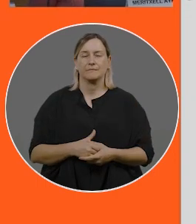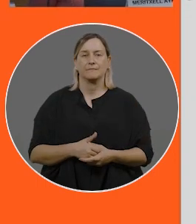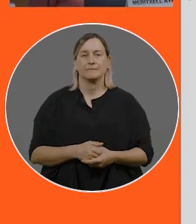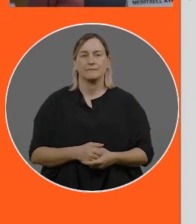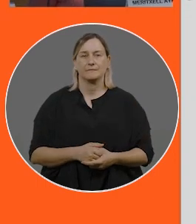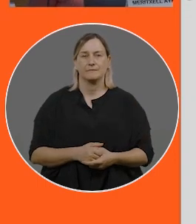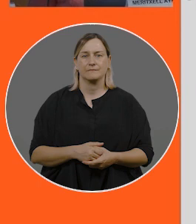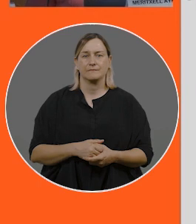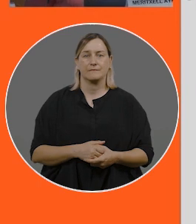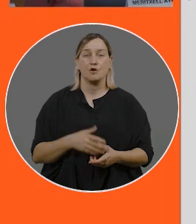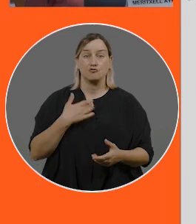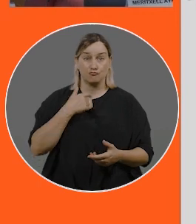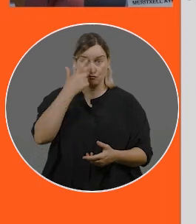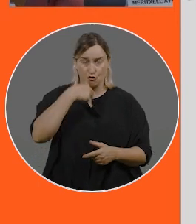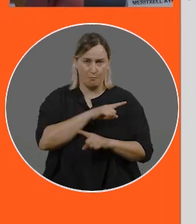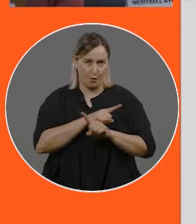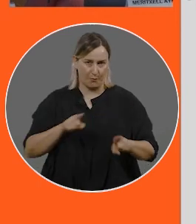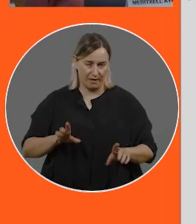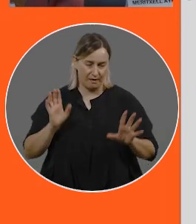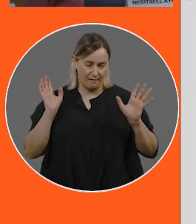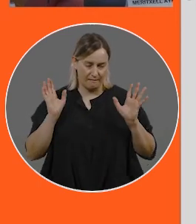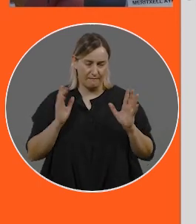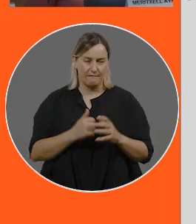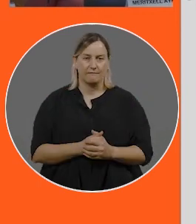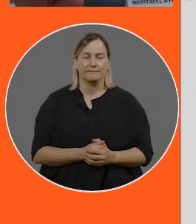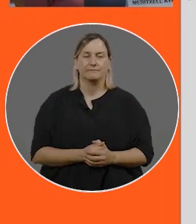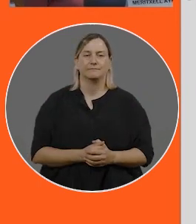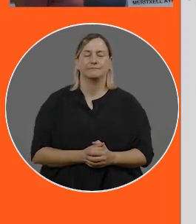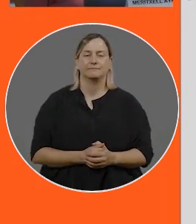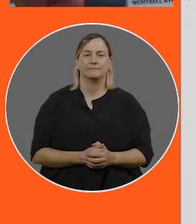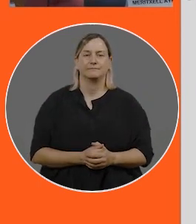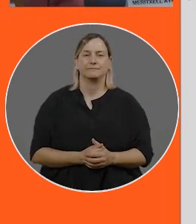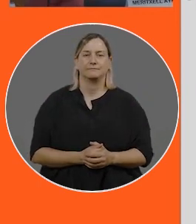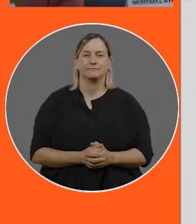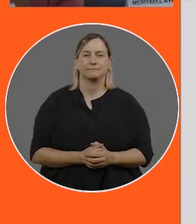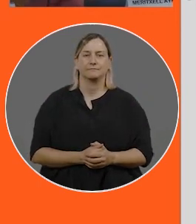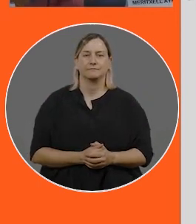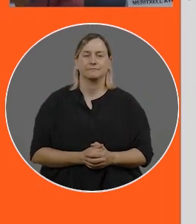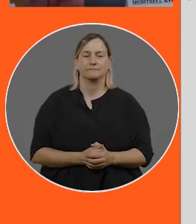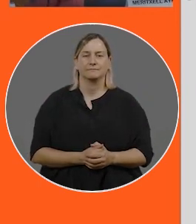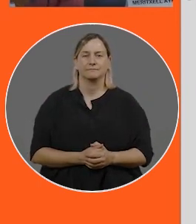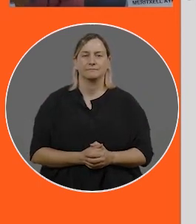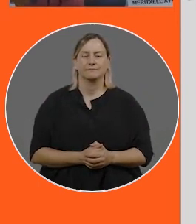Jo els prohibiria, però bueno. Ningú em fa cap. Llavors...